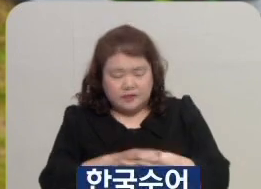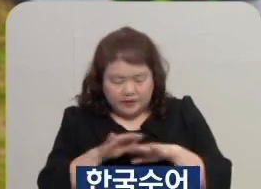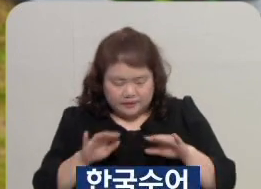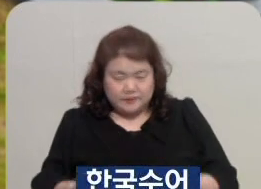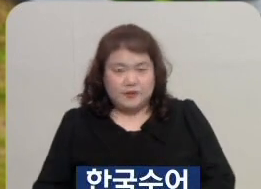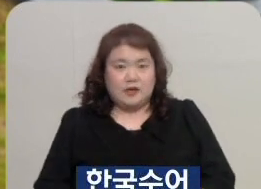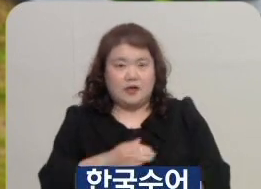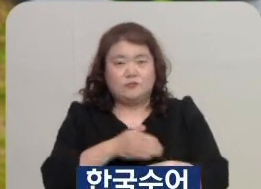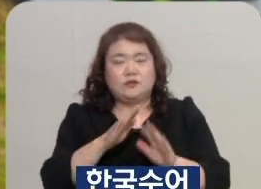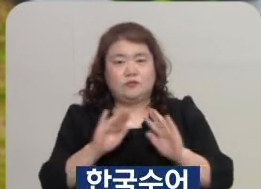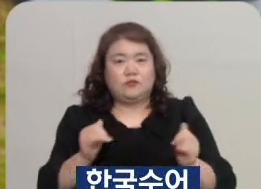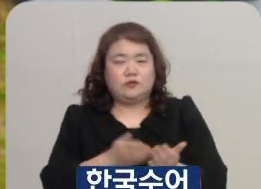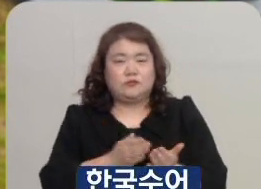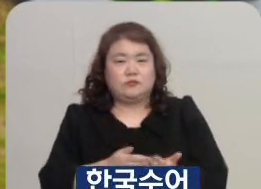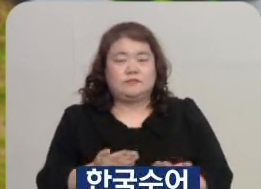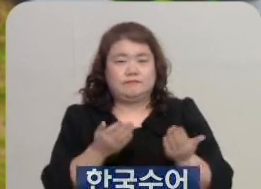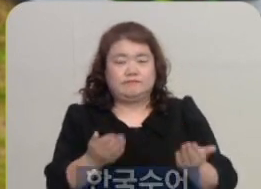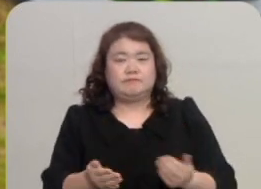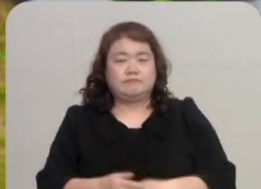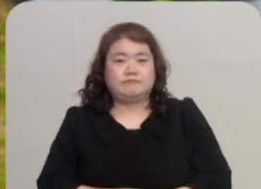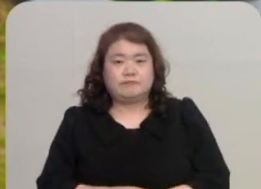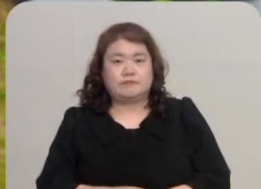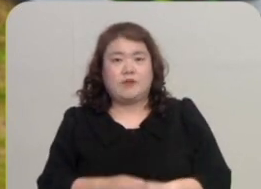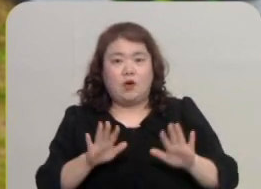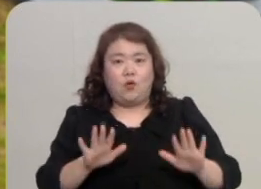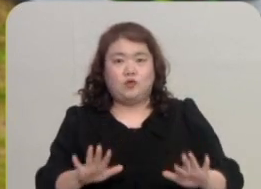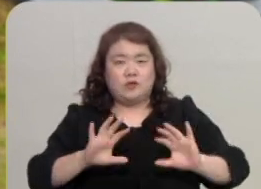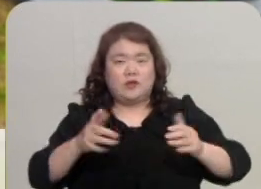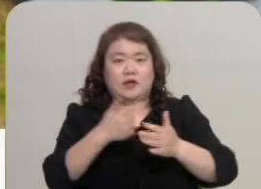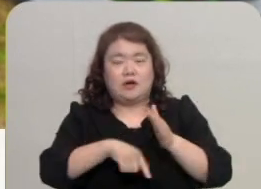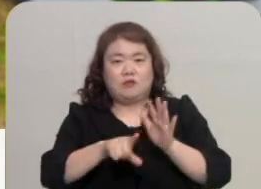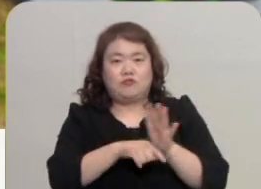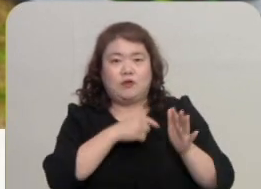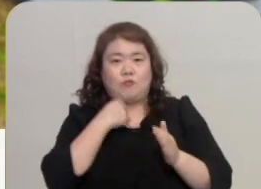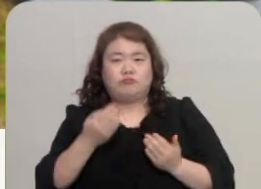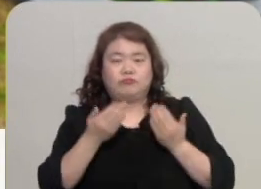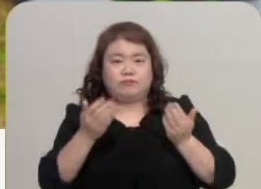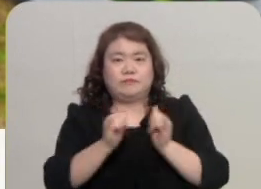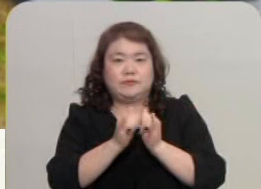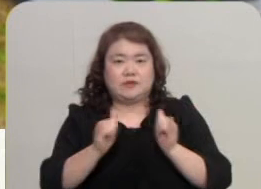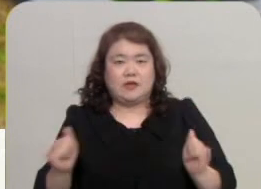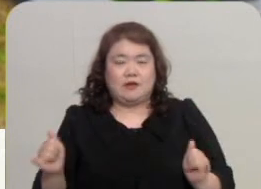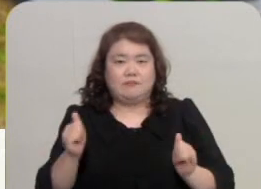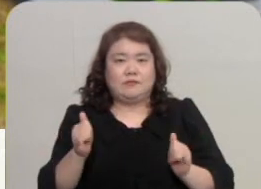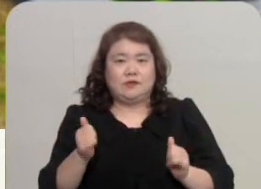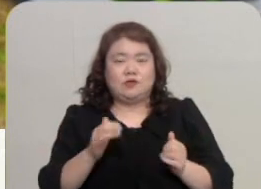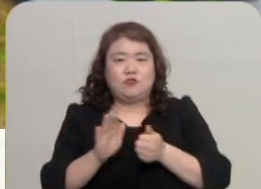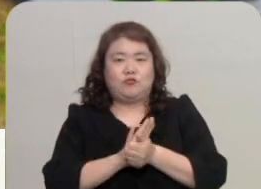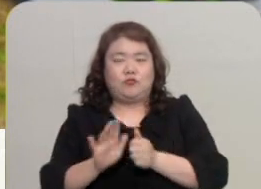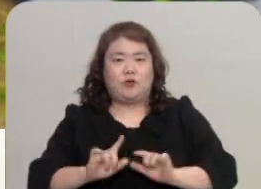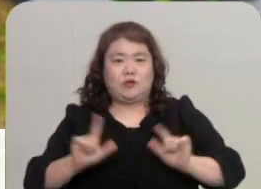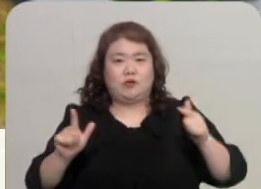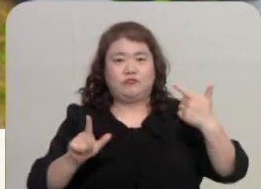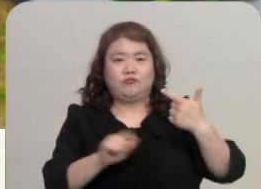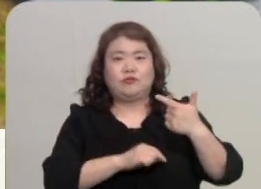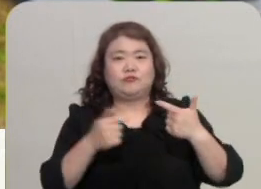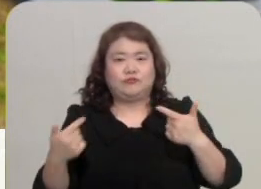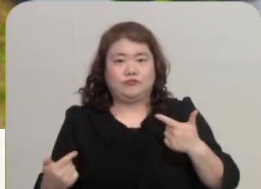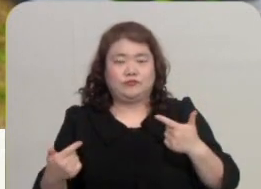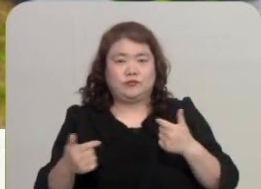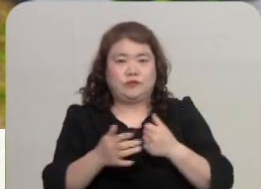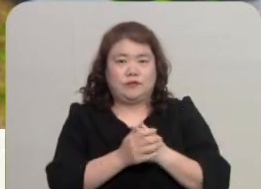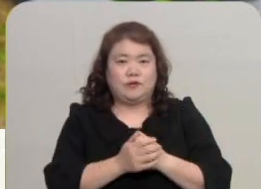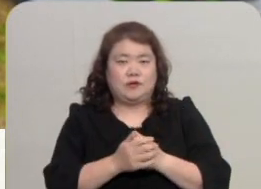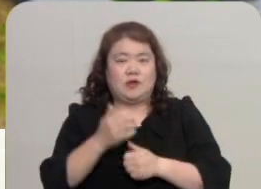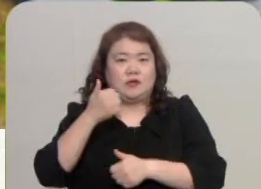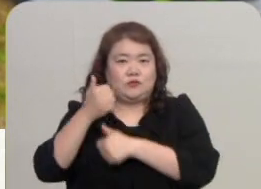여러분 안녕하십니까? 9시 전북권 뉴스입니다. 오늘은 나라를 위해 목숨 바친 이들의 넋을 위로하는 날, 현충일입니다. 호국